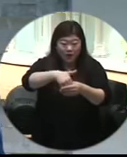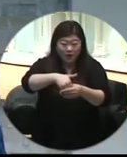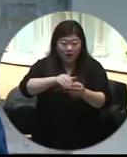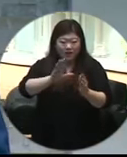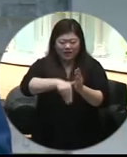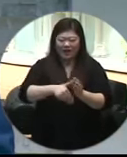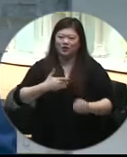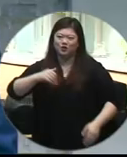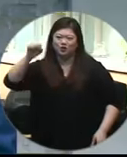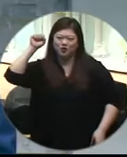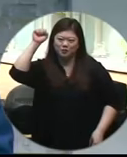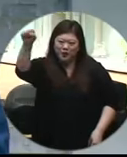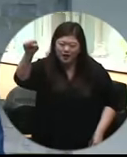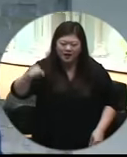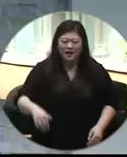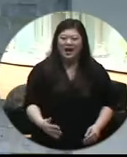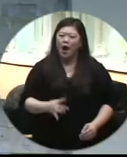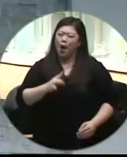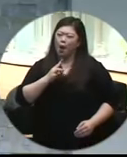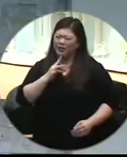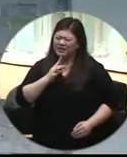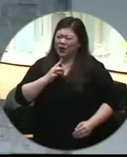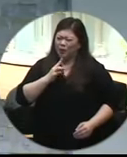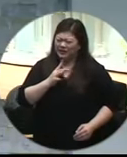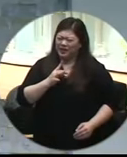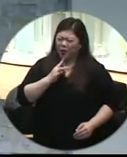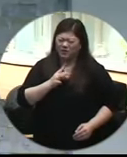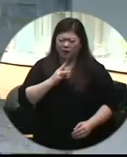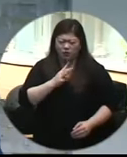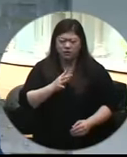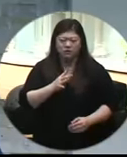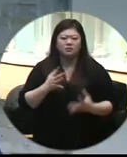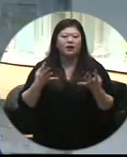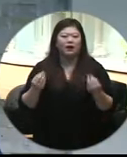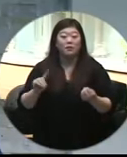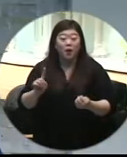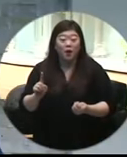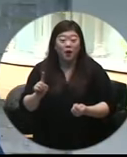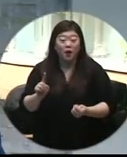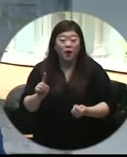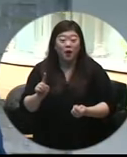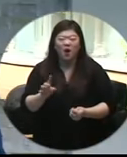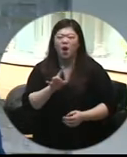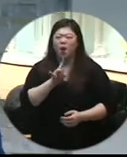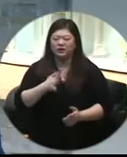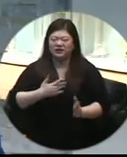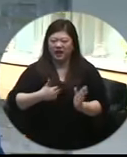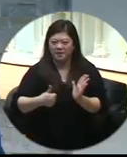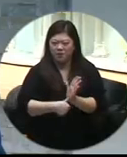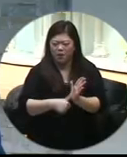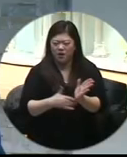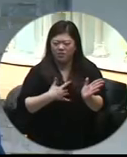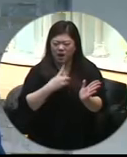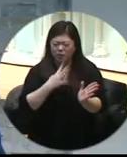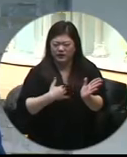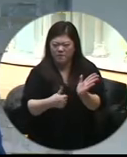후보 대통령 후보들이 오직의 삶을 살고 있어요. 무슨 오직입니까? 오직 내가 대통령 돼야